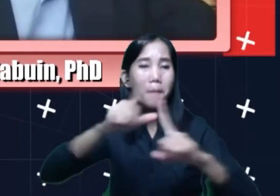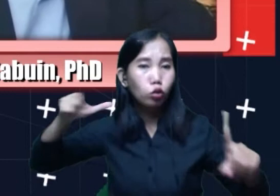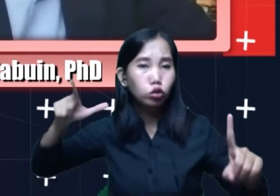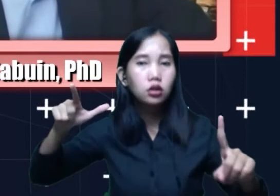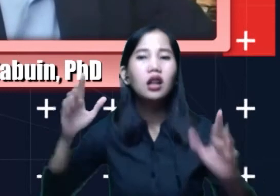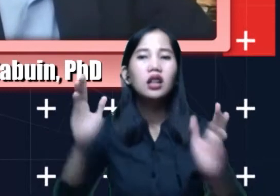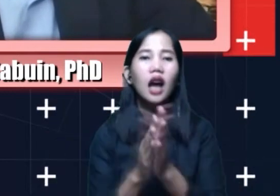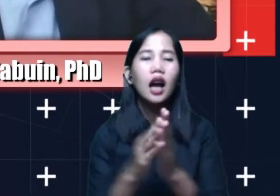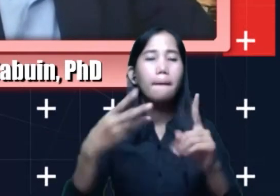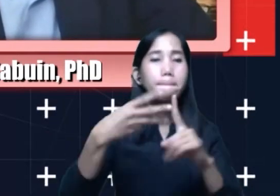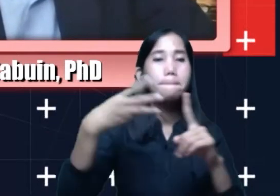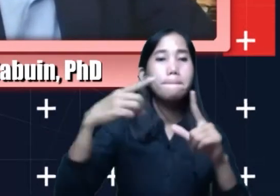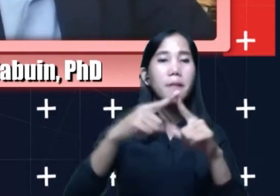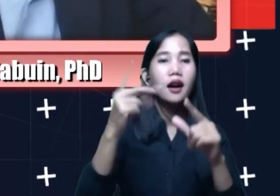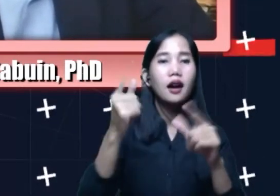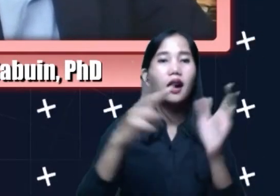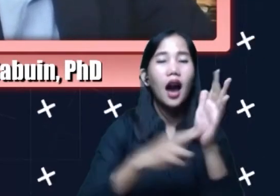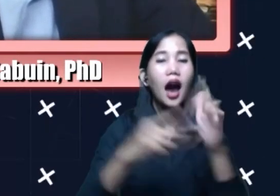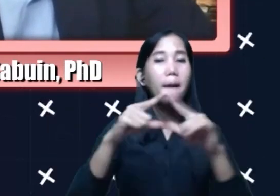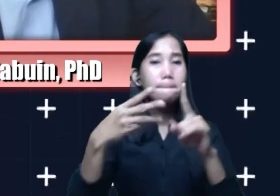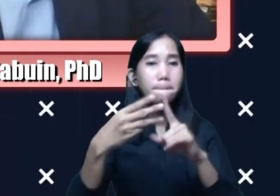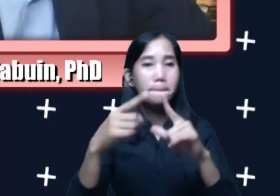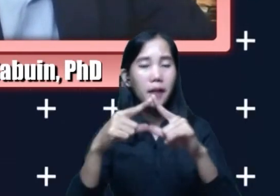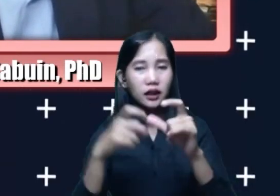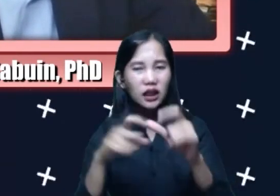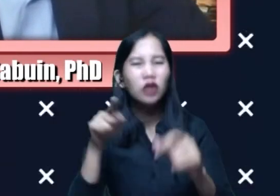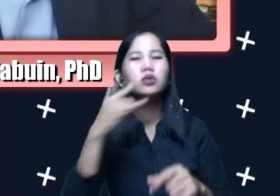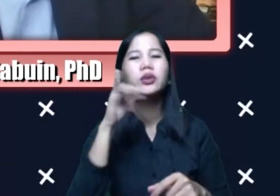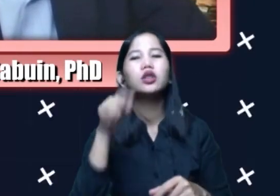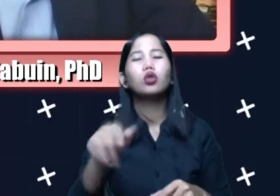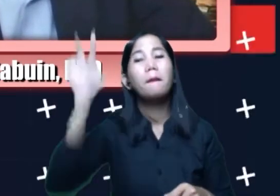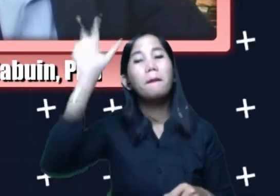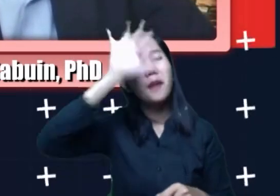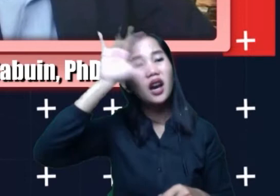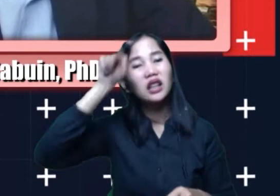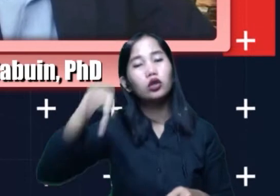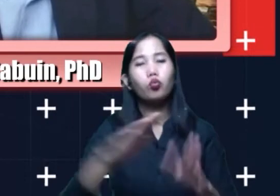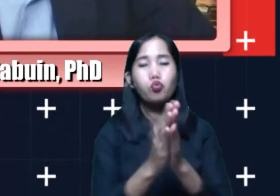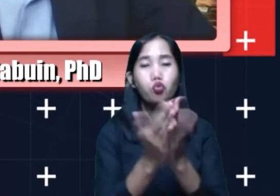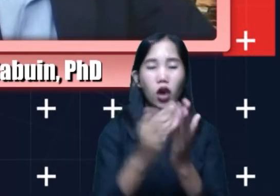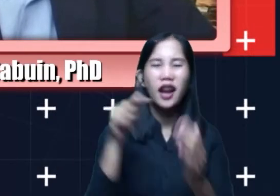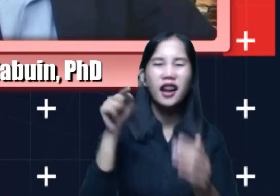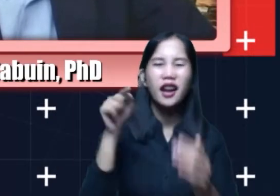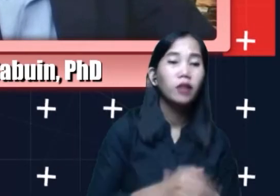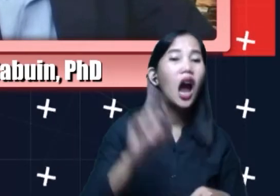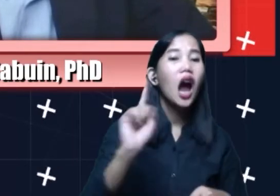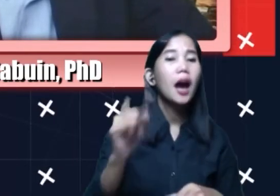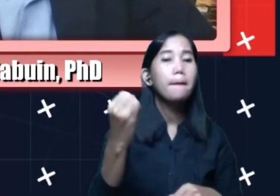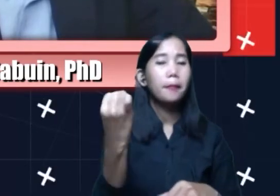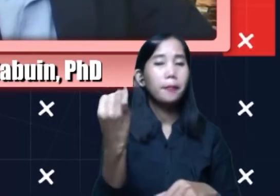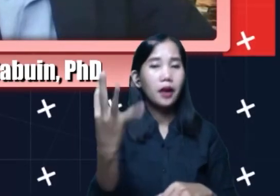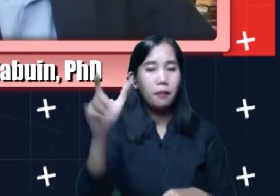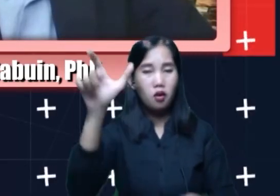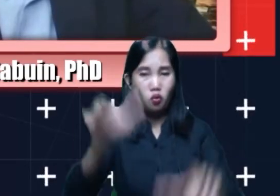yang ke-15. Ayat 1, ada beberapa orang dari Yudea ke Antiochia dan mengajar